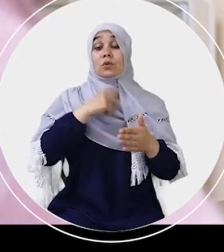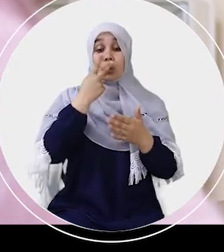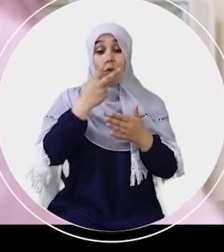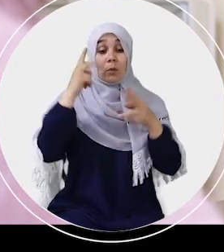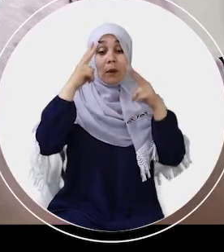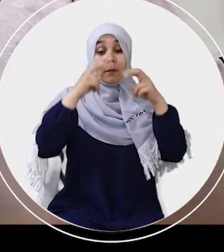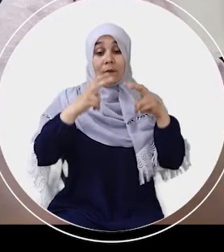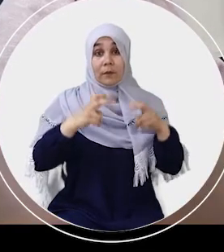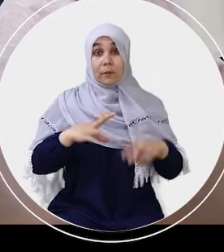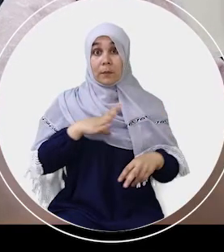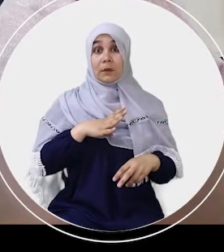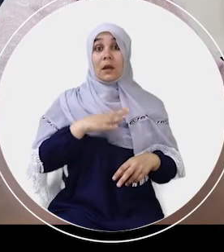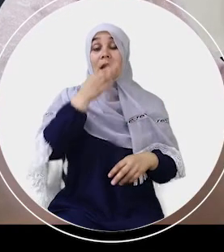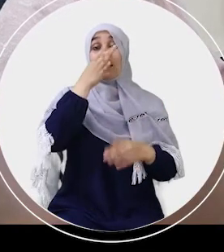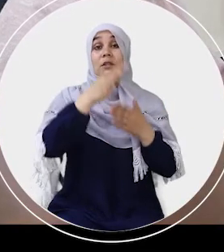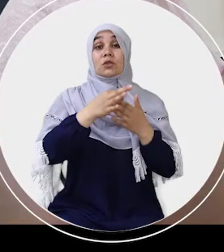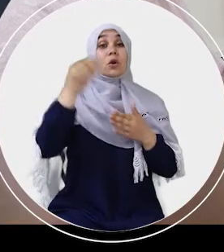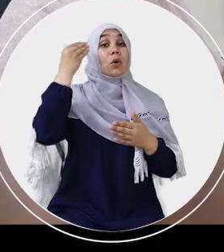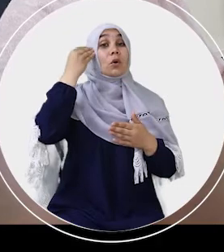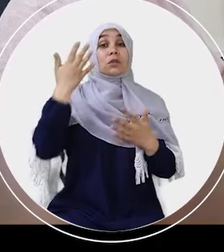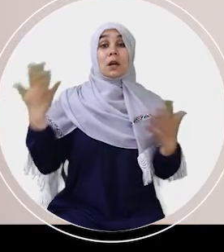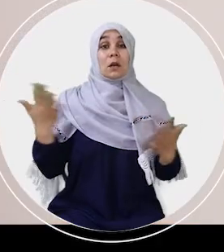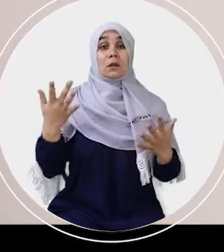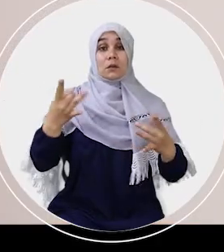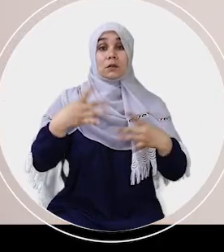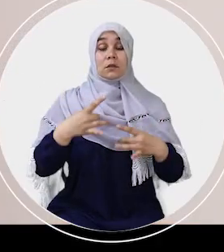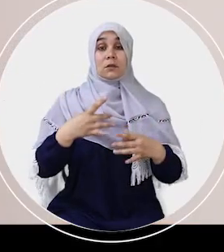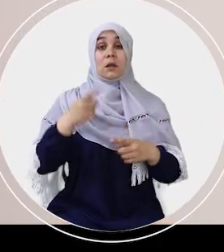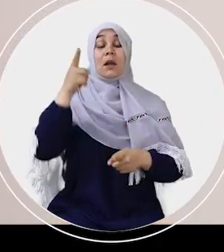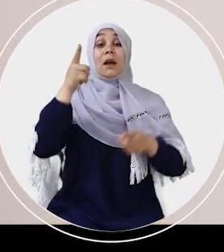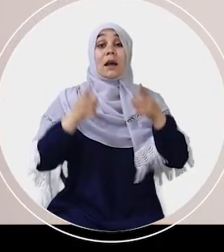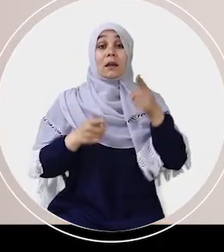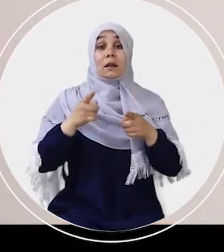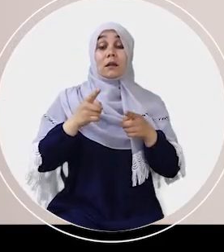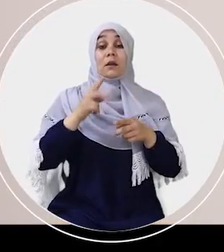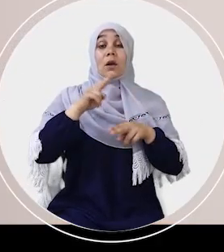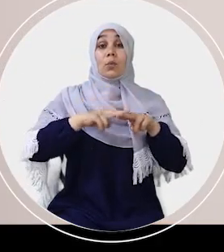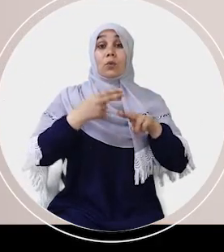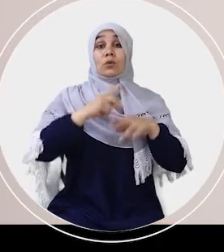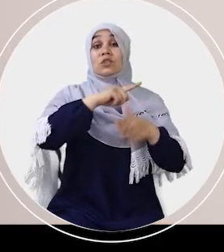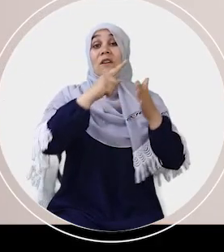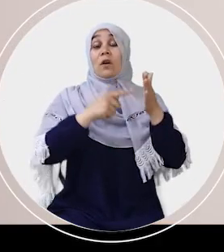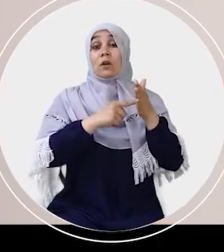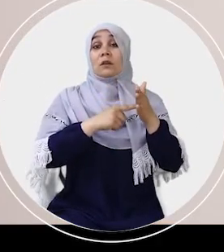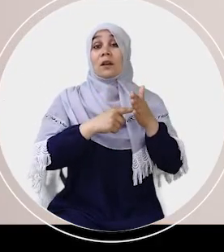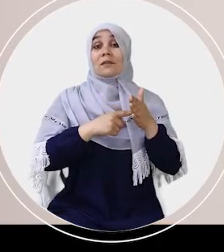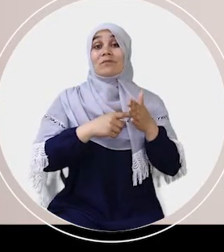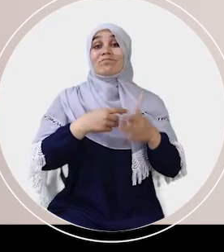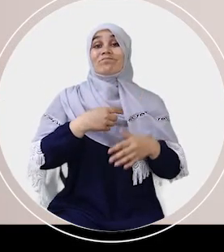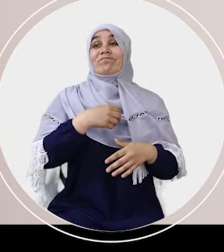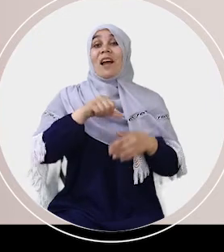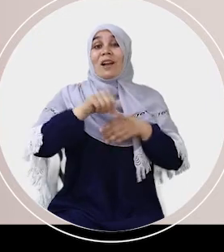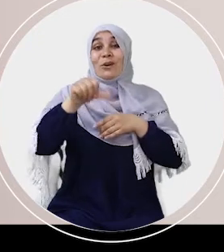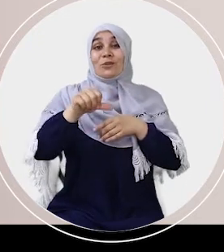tanishib chiqdingiz. Aytingchi, xulosalaringiz qanday? Darhaqiqat, bu savollarga alohida to'xtalib o'tish